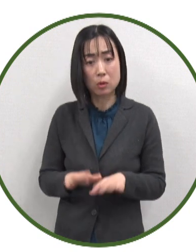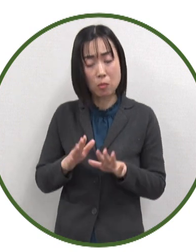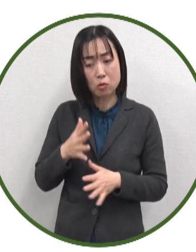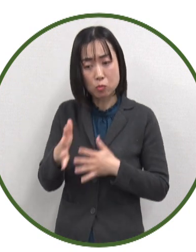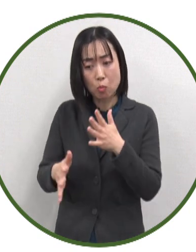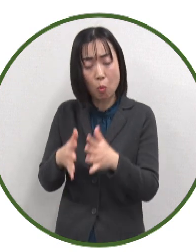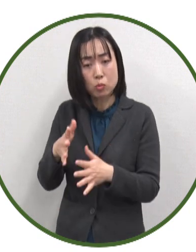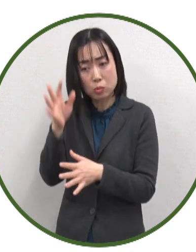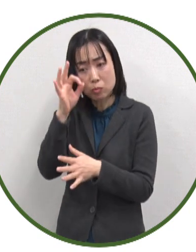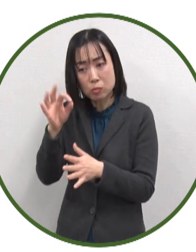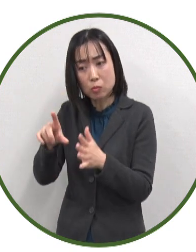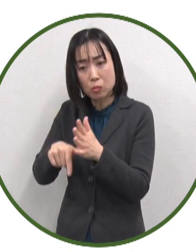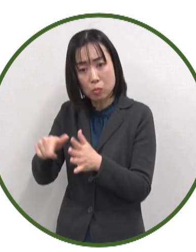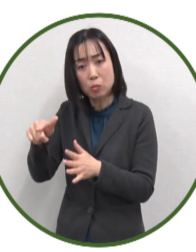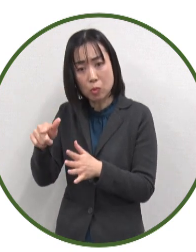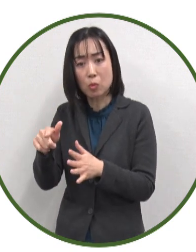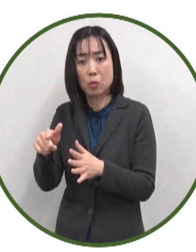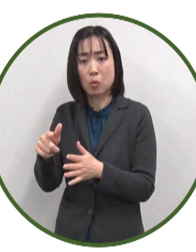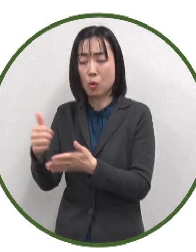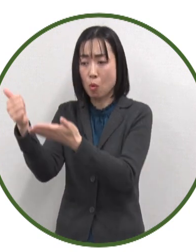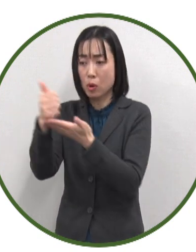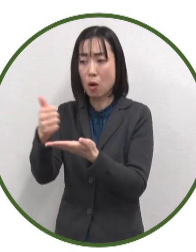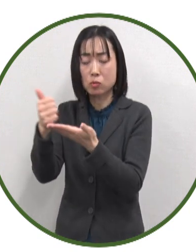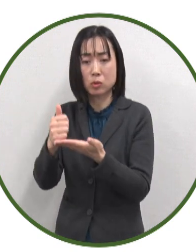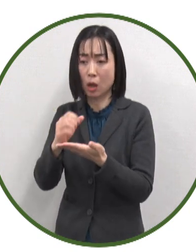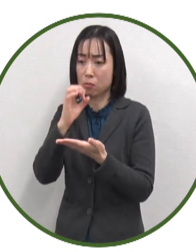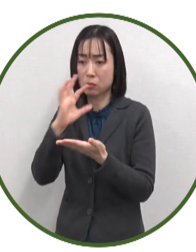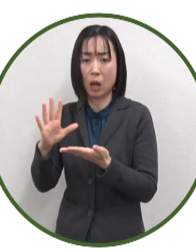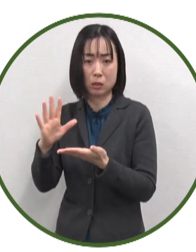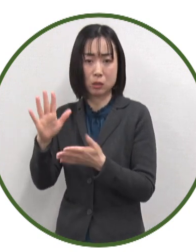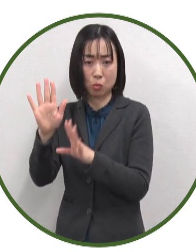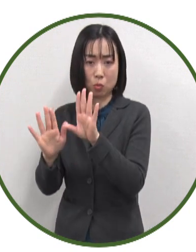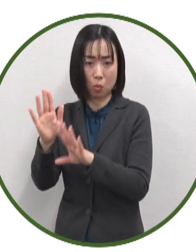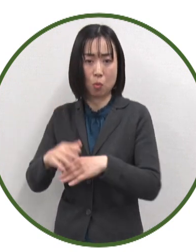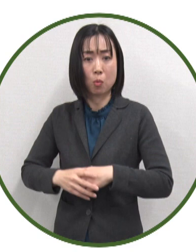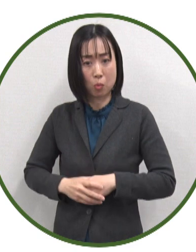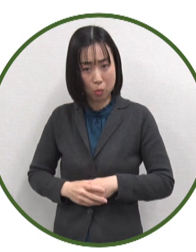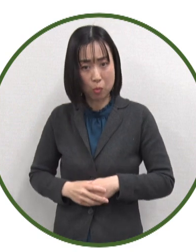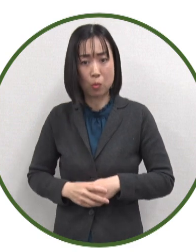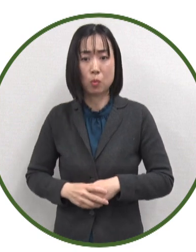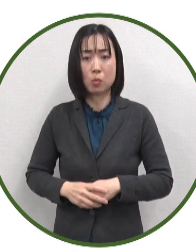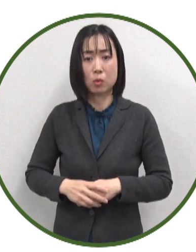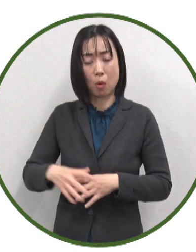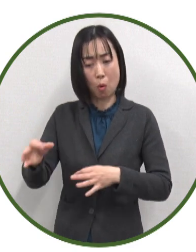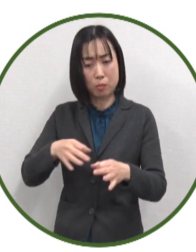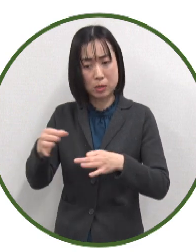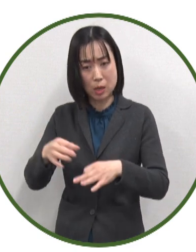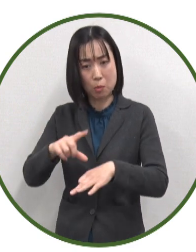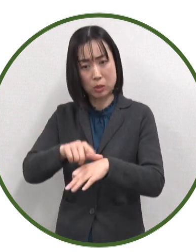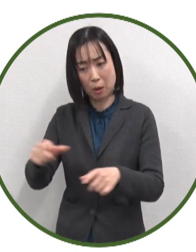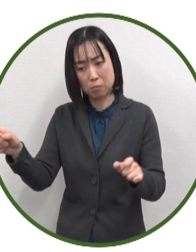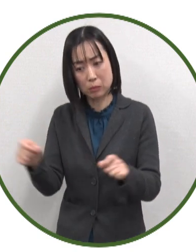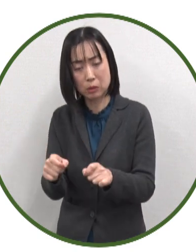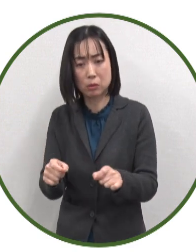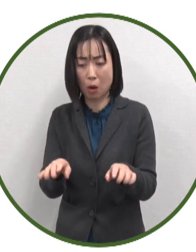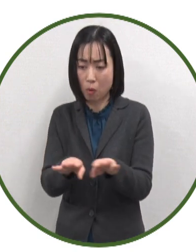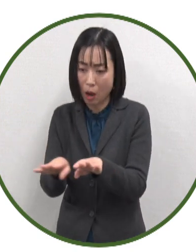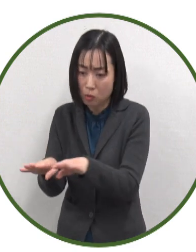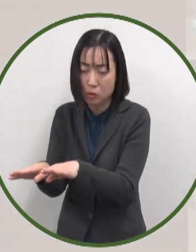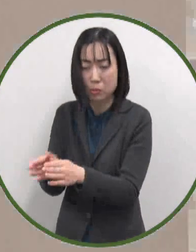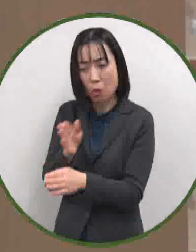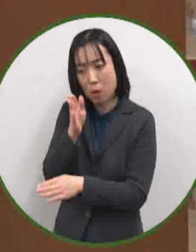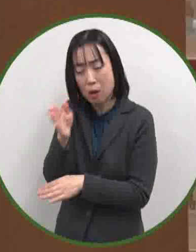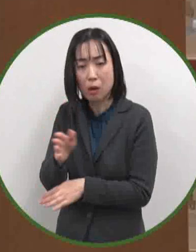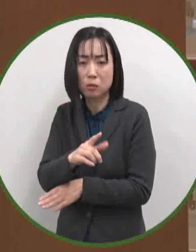ますし、商業施設は休業だとか飲食店は時短休業、まあ、そういったような対策になっているわけであり